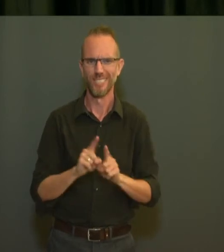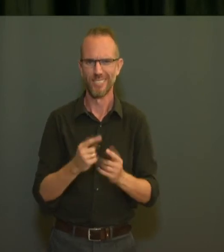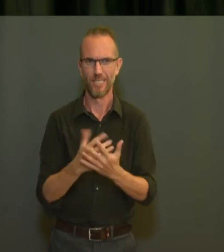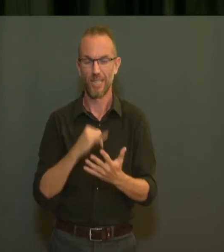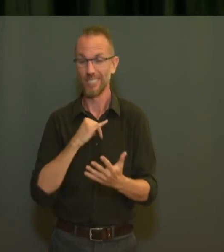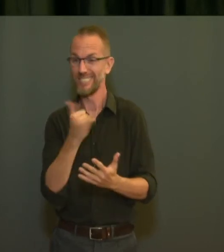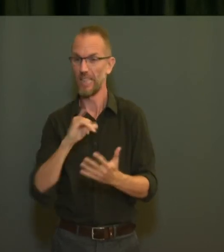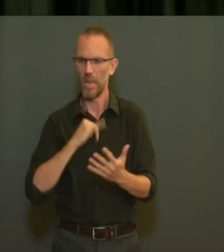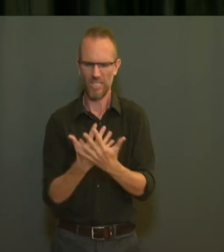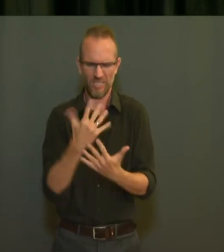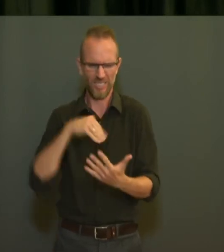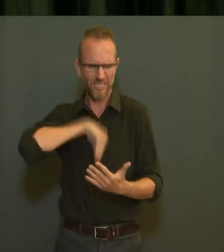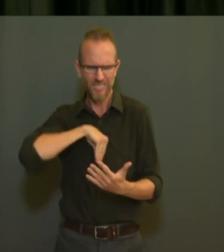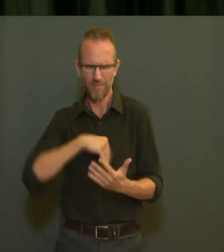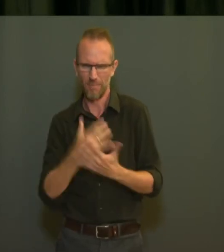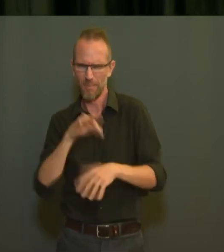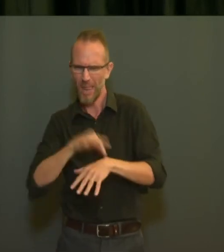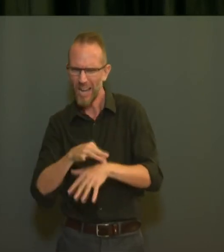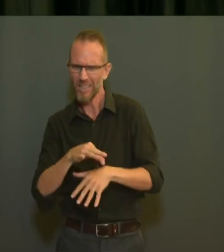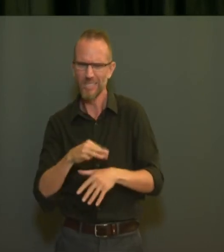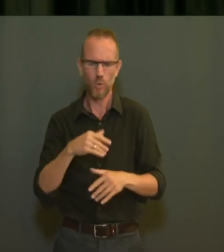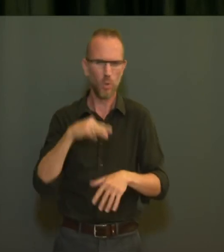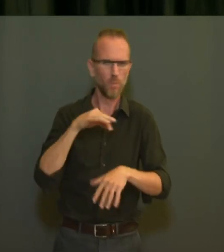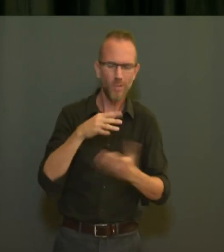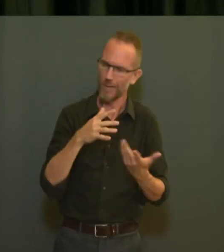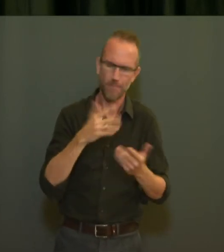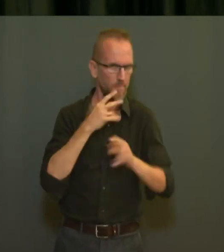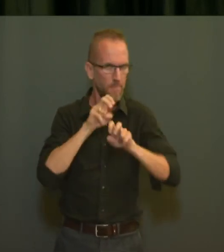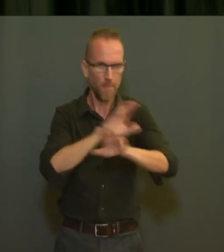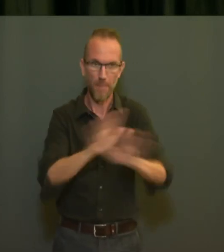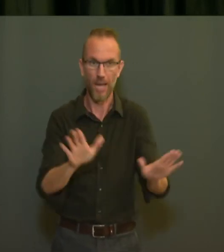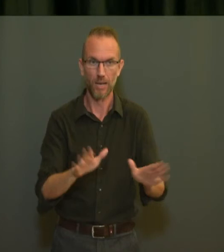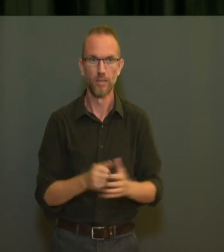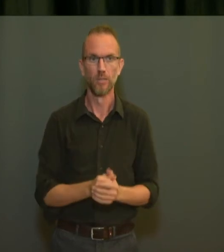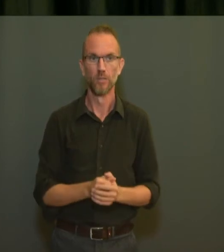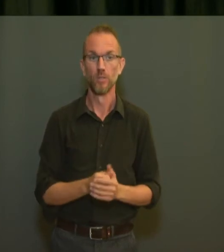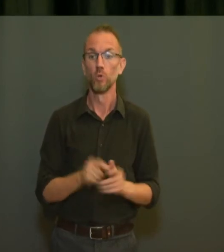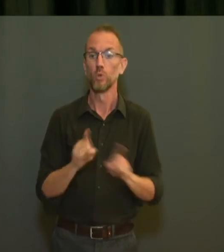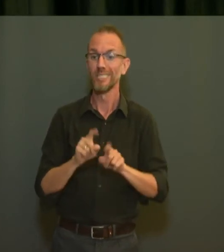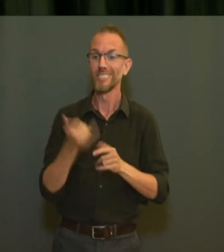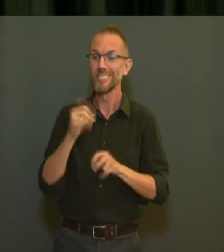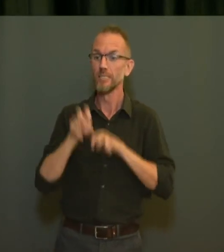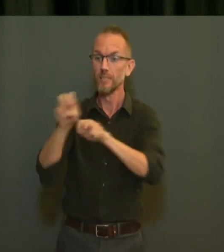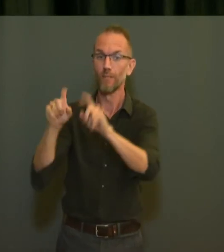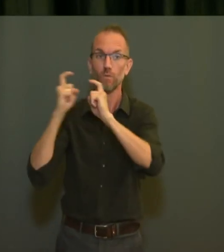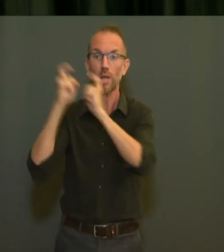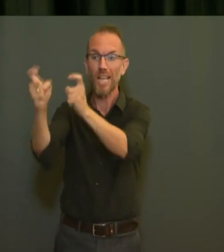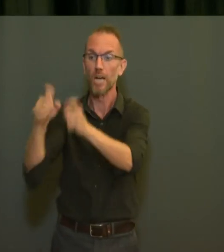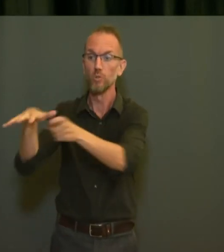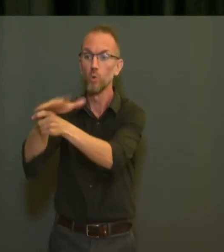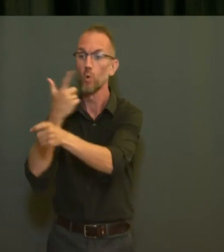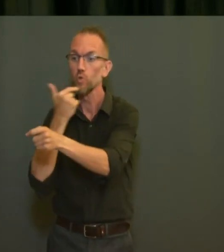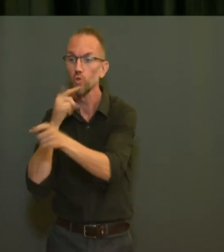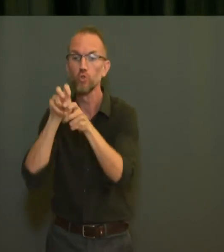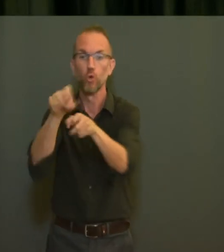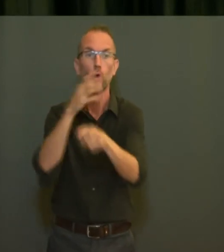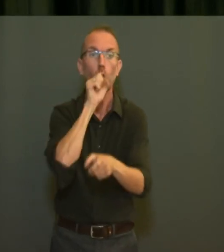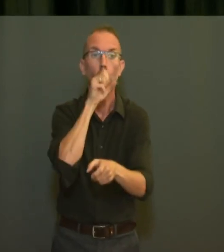reviennent d'un séjour dans une zone rouge ou orange, à qui on demande d'attendre quelques semaines avant d'aller donner dans un centre de